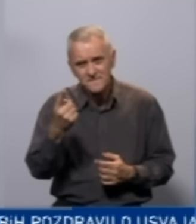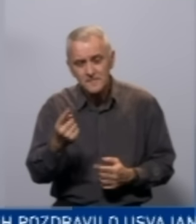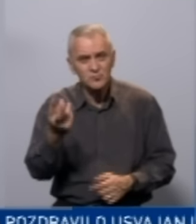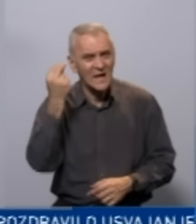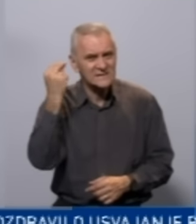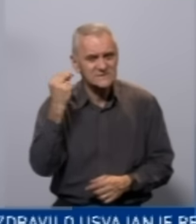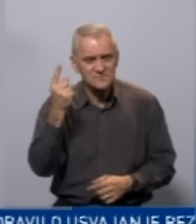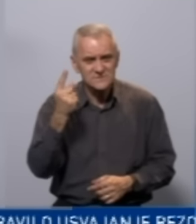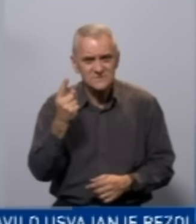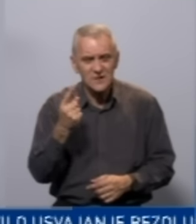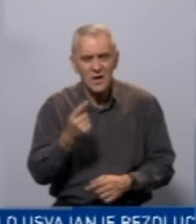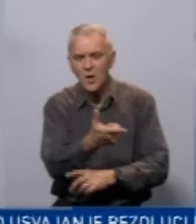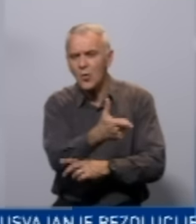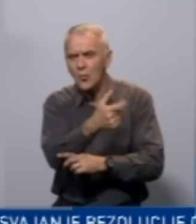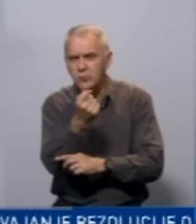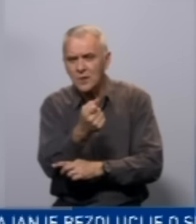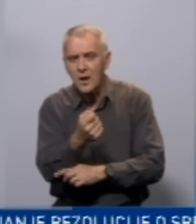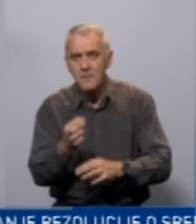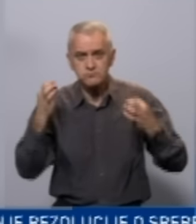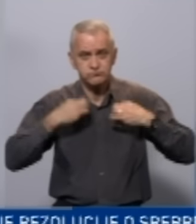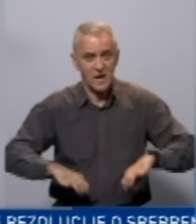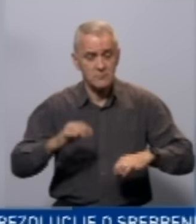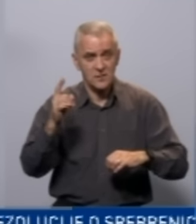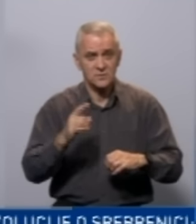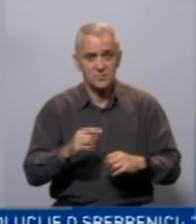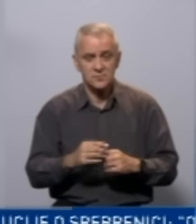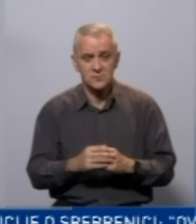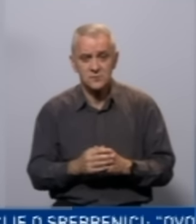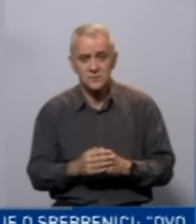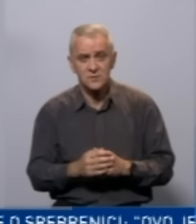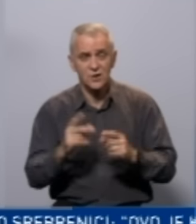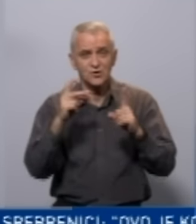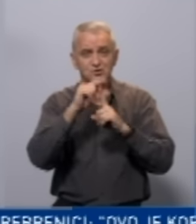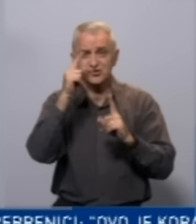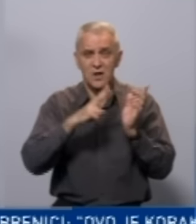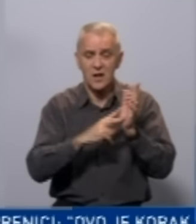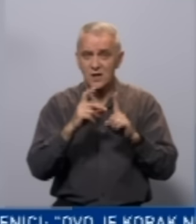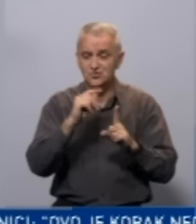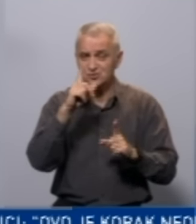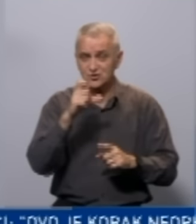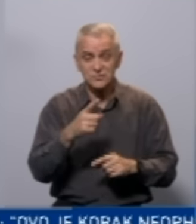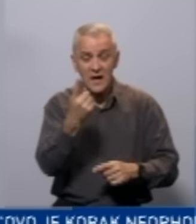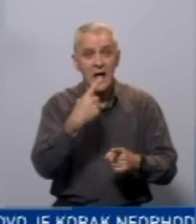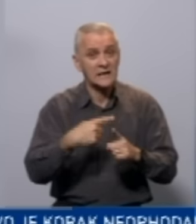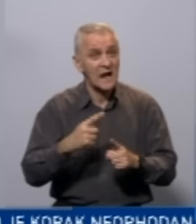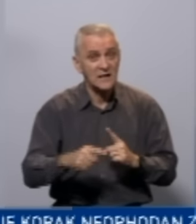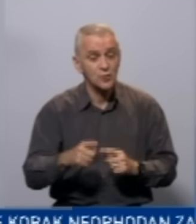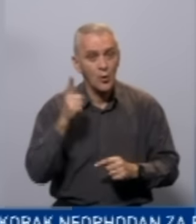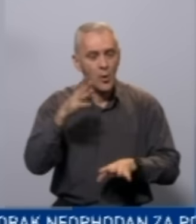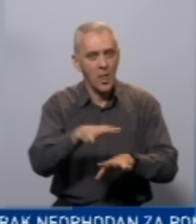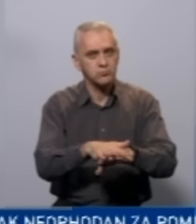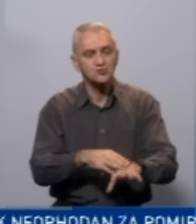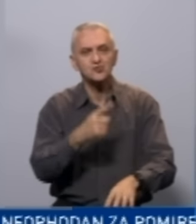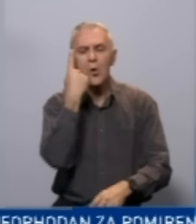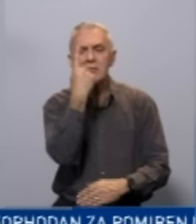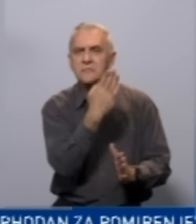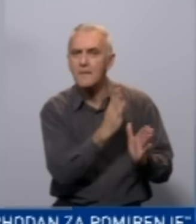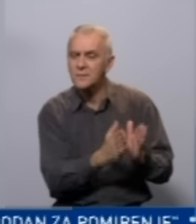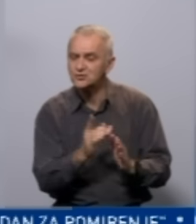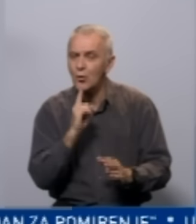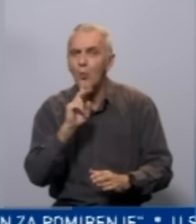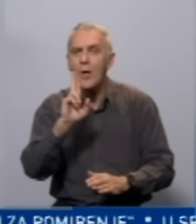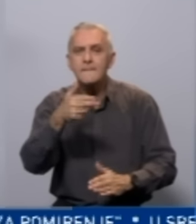srbijanski organi likvidirali premijera Srbije, pokojnog Đinđića, upravo iz razloga jer on pokrenuo jedan proces koji je imao